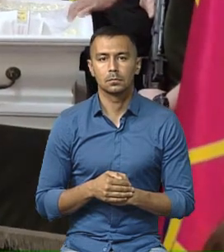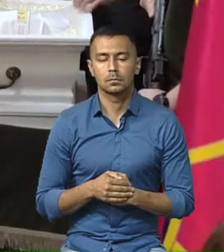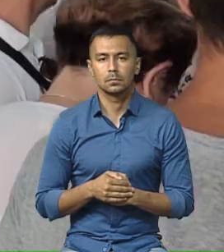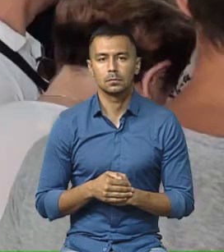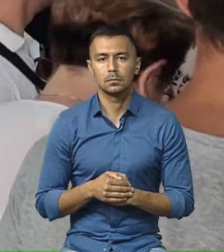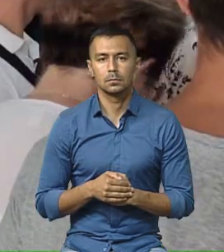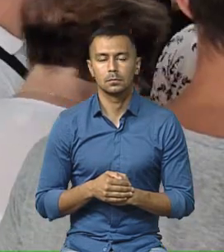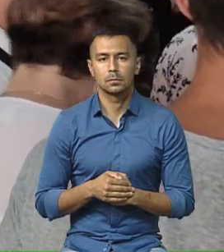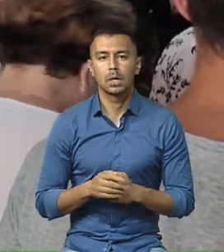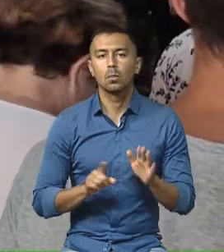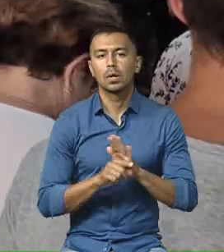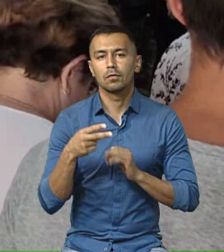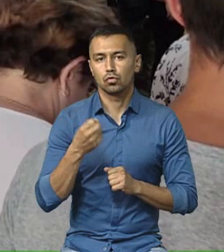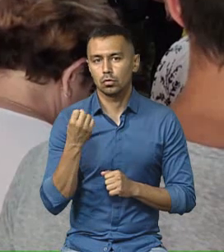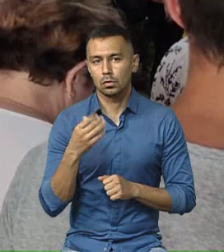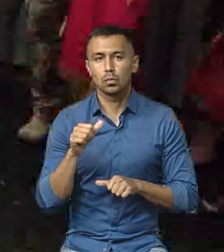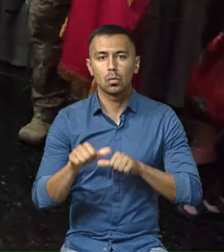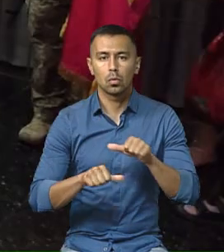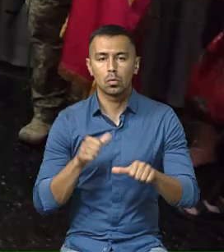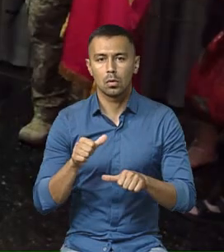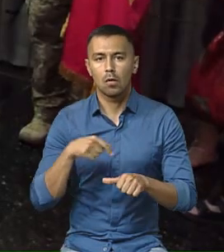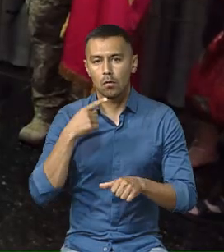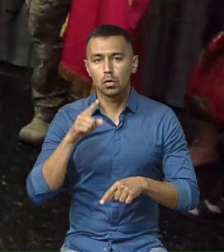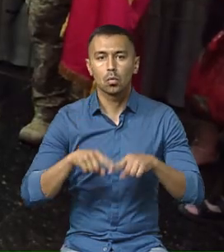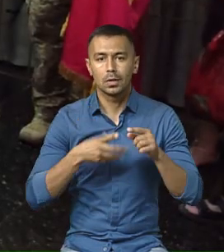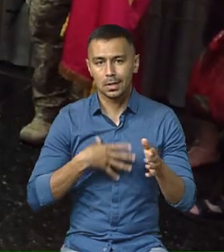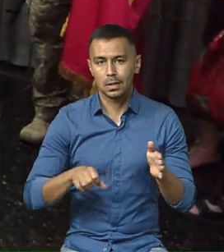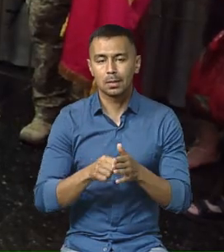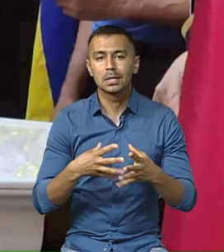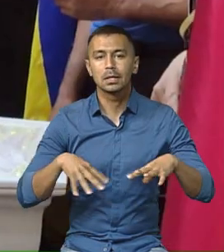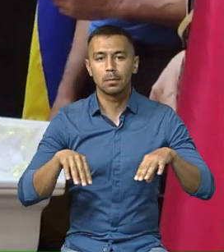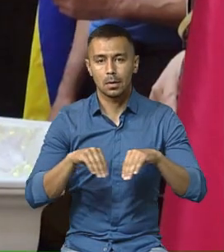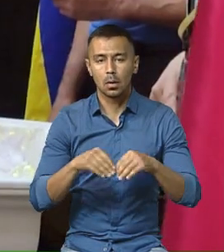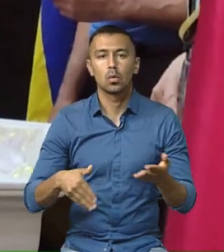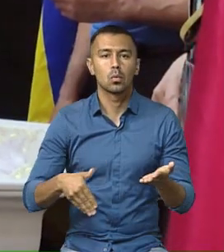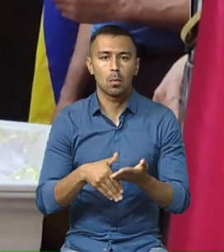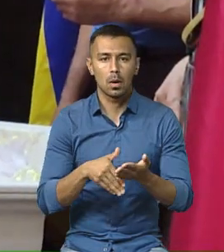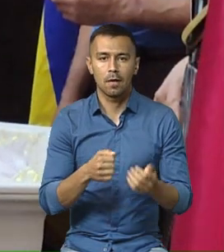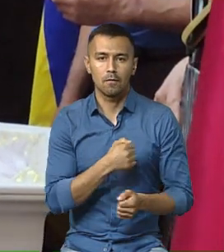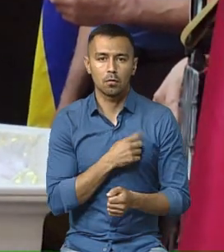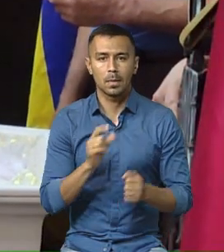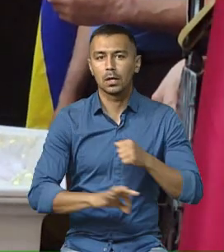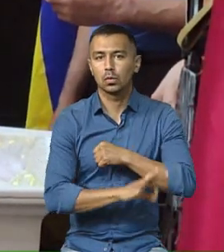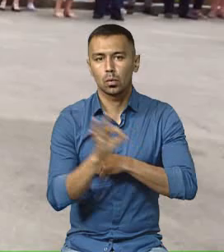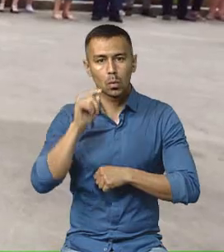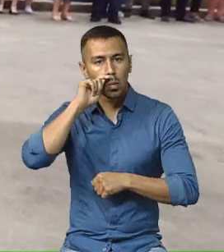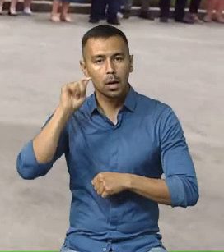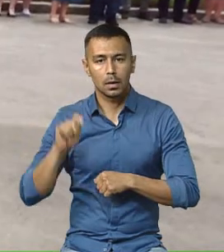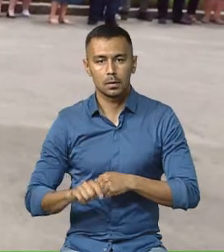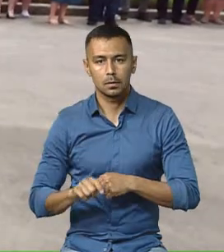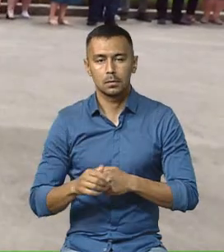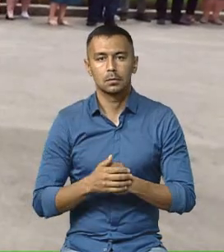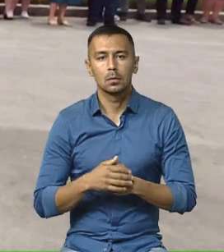написано. З 2014 року, говорить родичка загиблого, сім'я Дзьобиків допомагала військовим на сході України. Так,